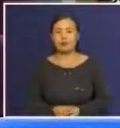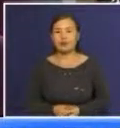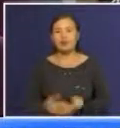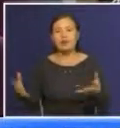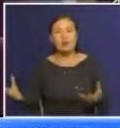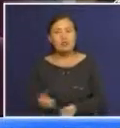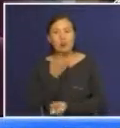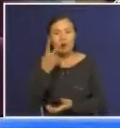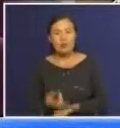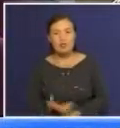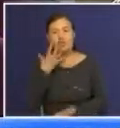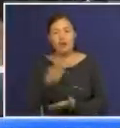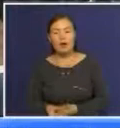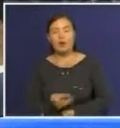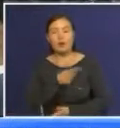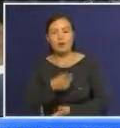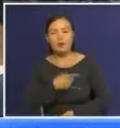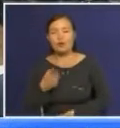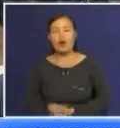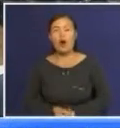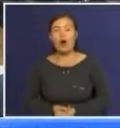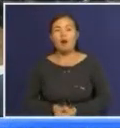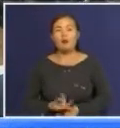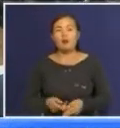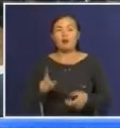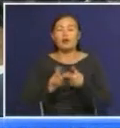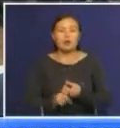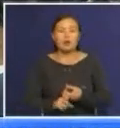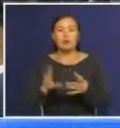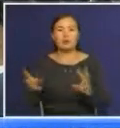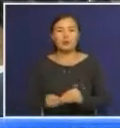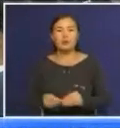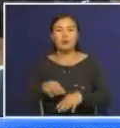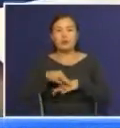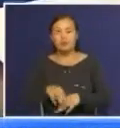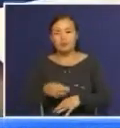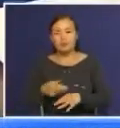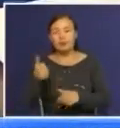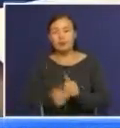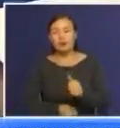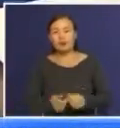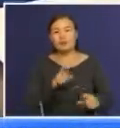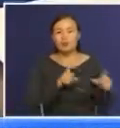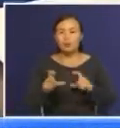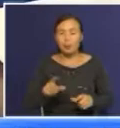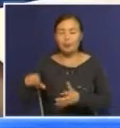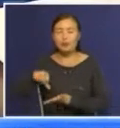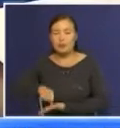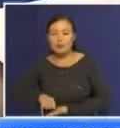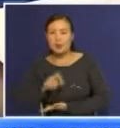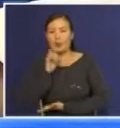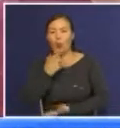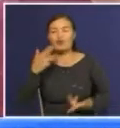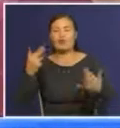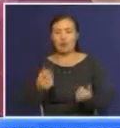достижения, показать свое мастерство. Организаторы надеются, что своеобразный турнир станет традиционным и расширится география участников. К слову, по